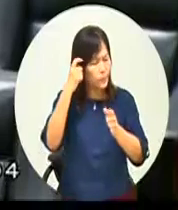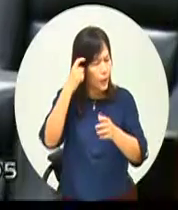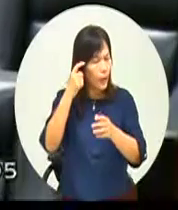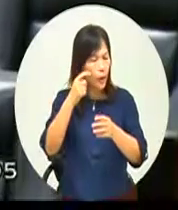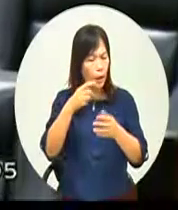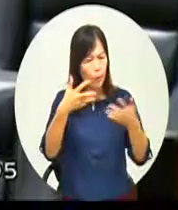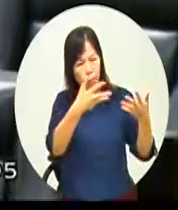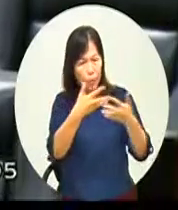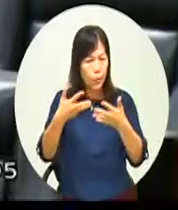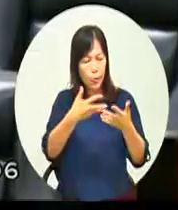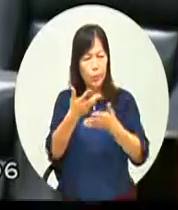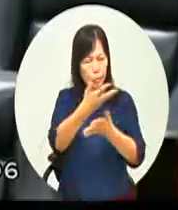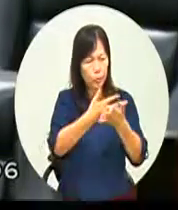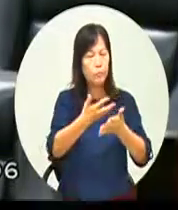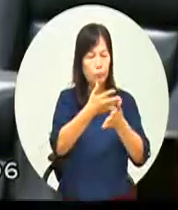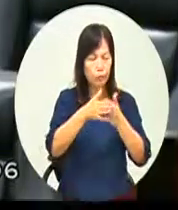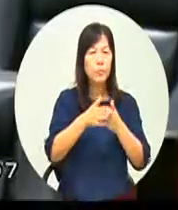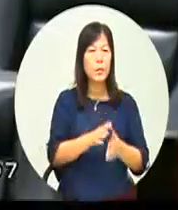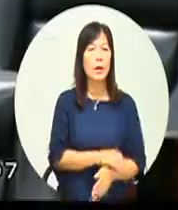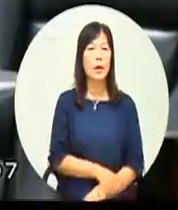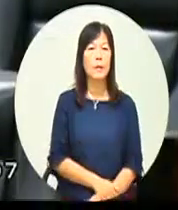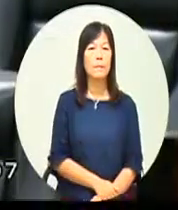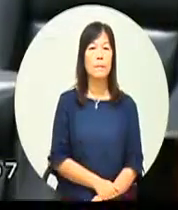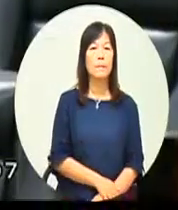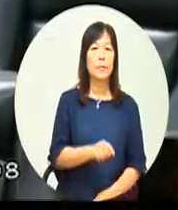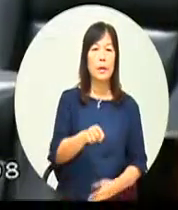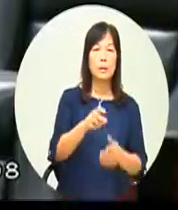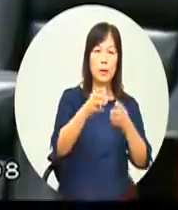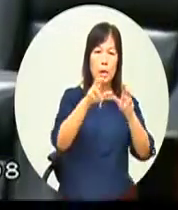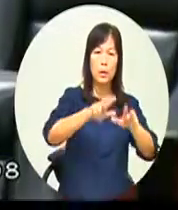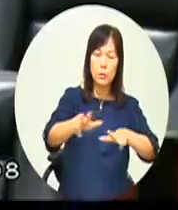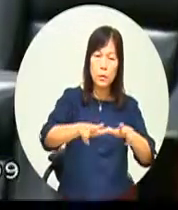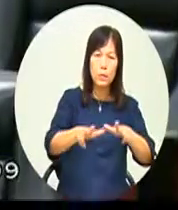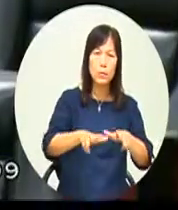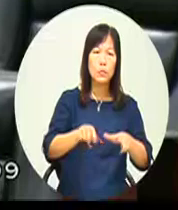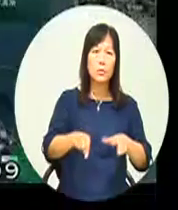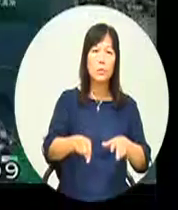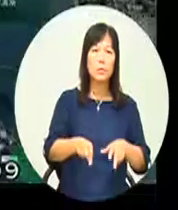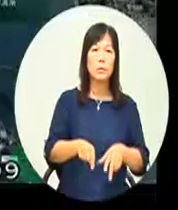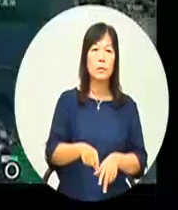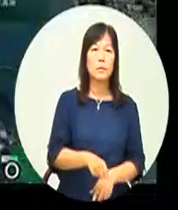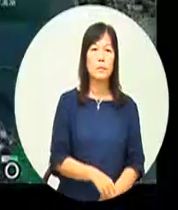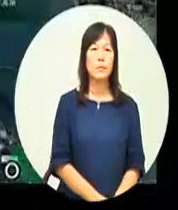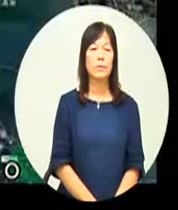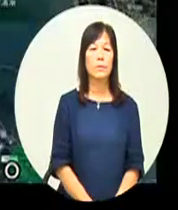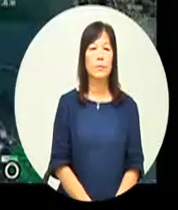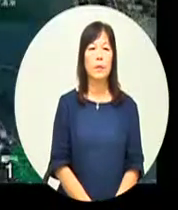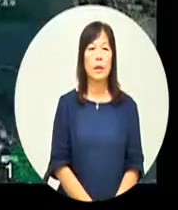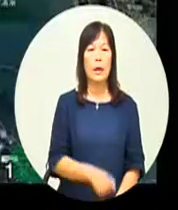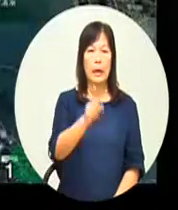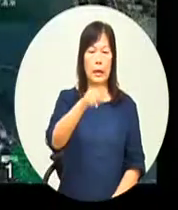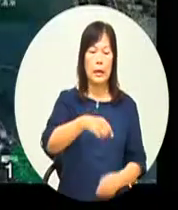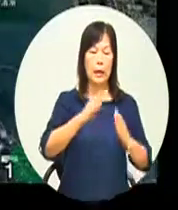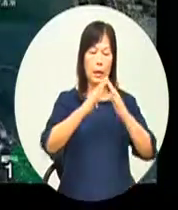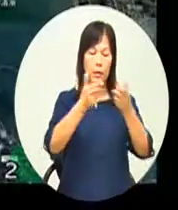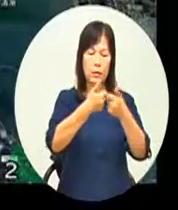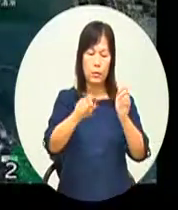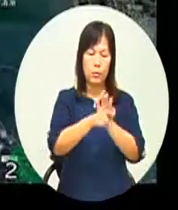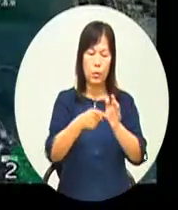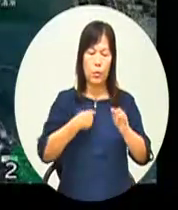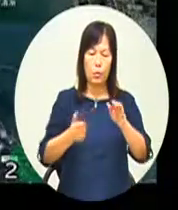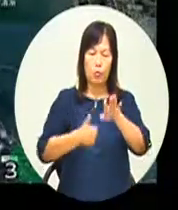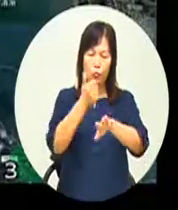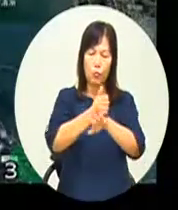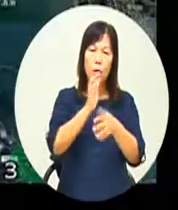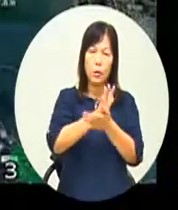一些交流跟讨论。我想这一张地图在来到议会担任议员之后，其实不断的